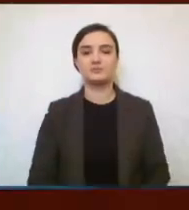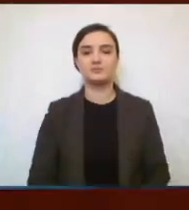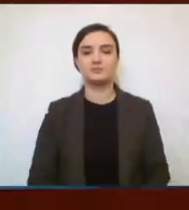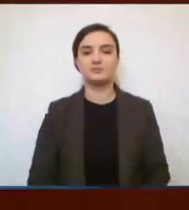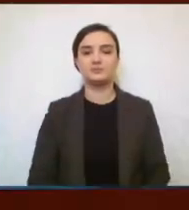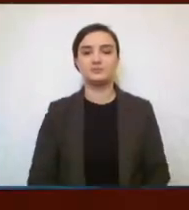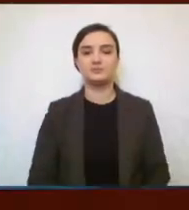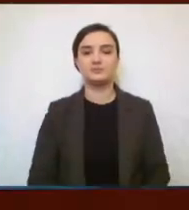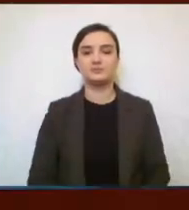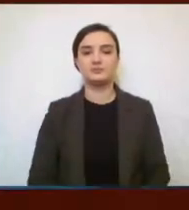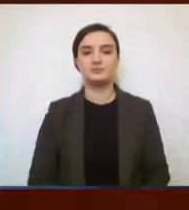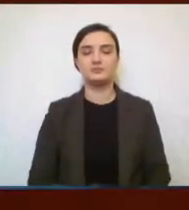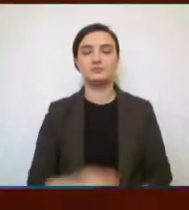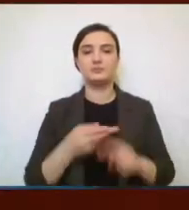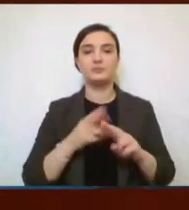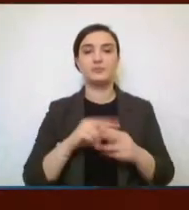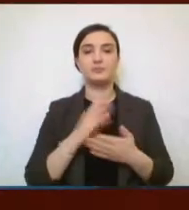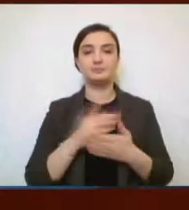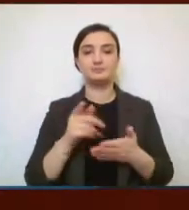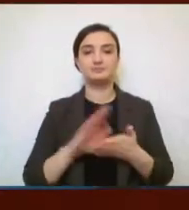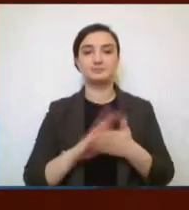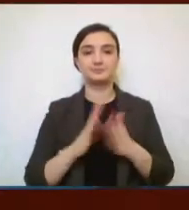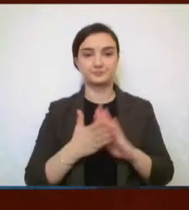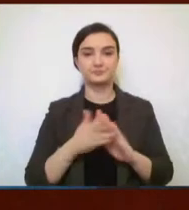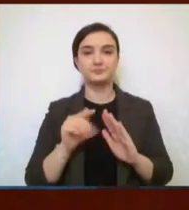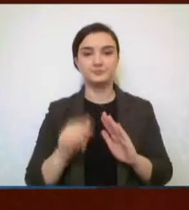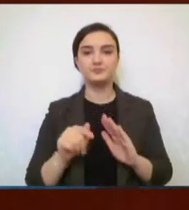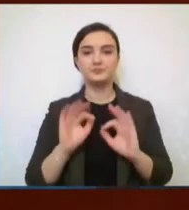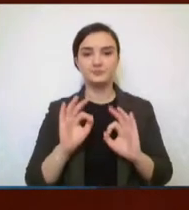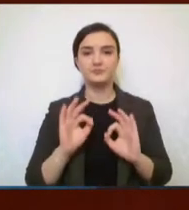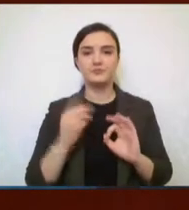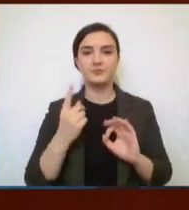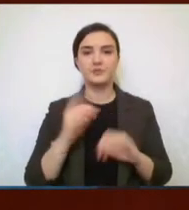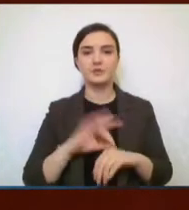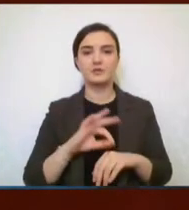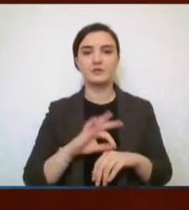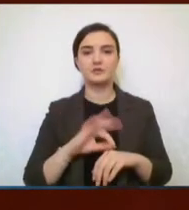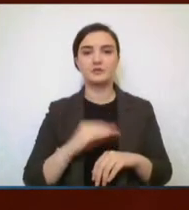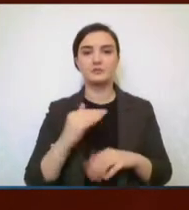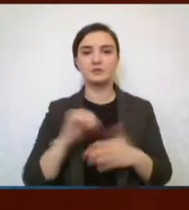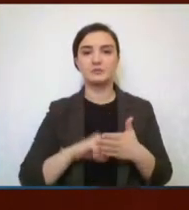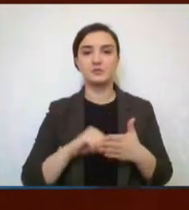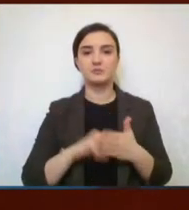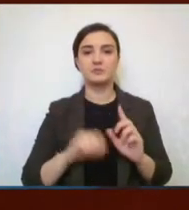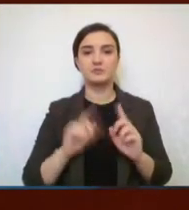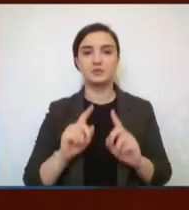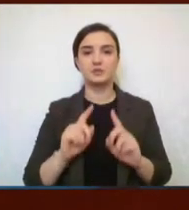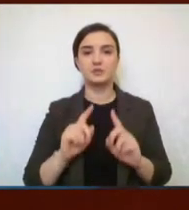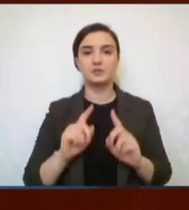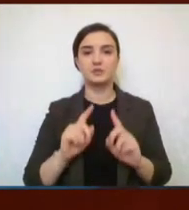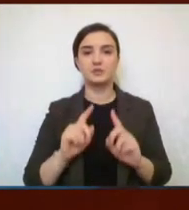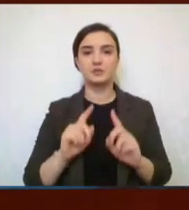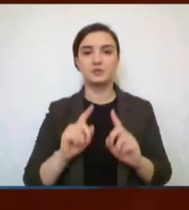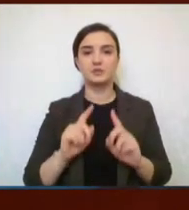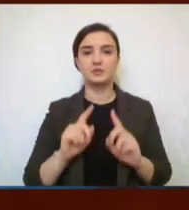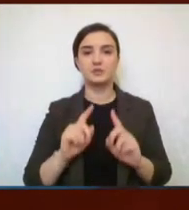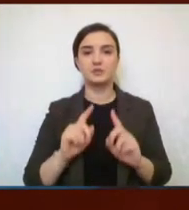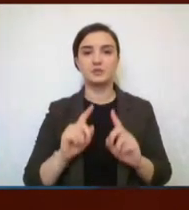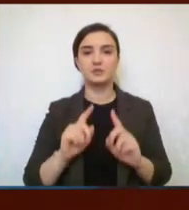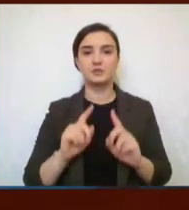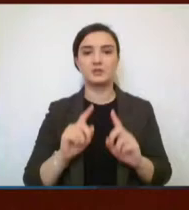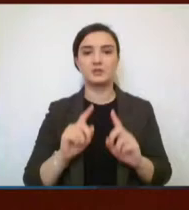მდგომარეობა, რომელიც მართალია ერთი დაავადების საბაბით, მაგრამ მთლიანად ცვლის არამხოლოდ